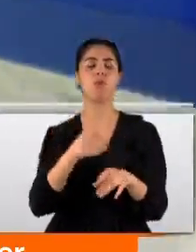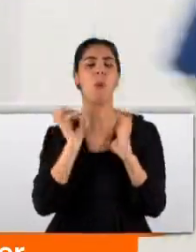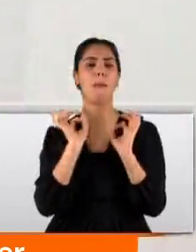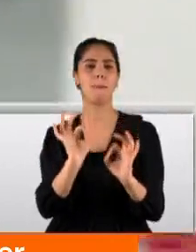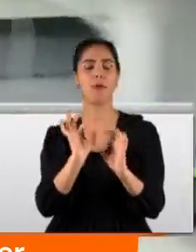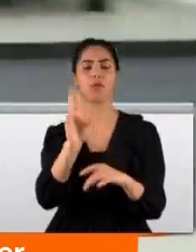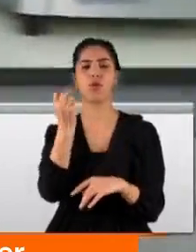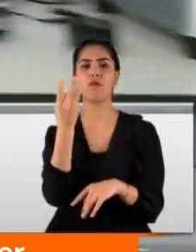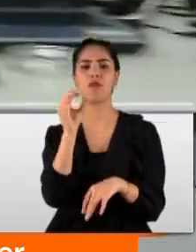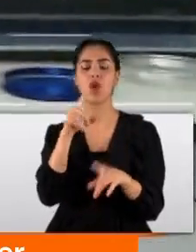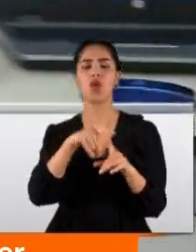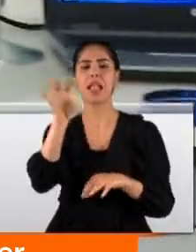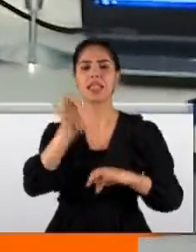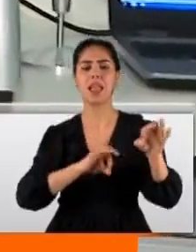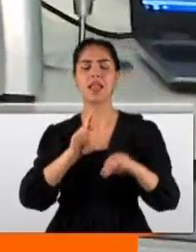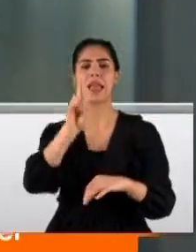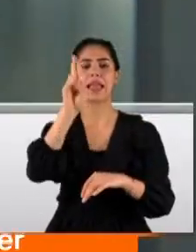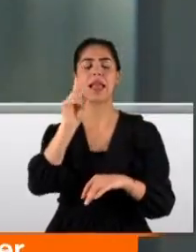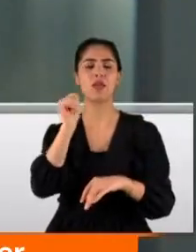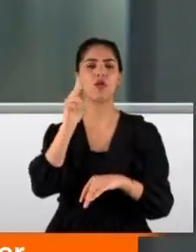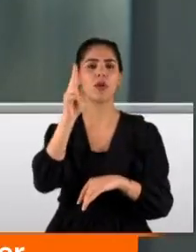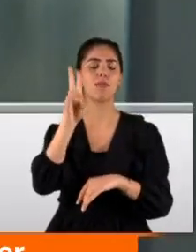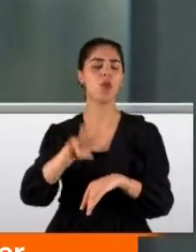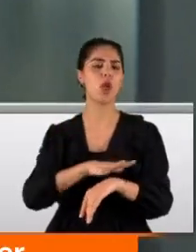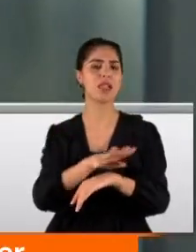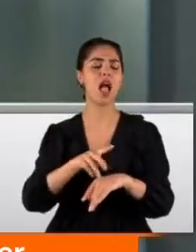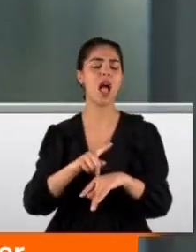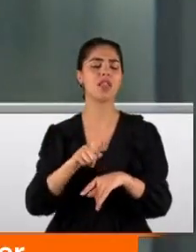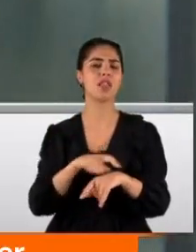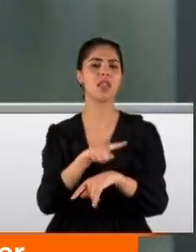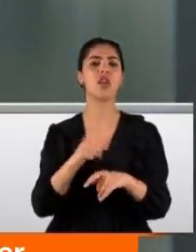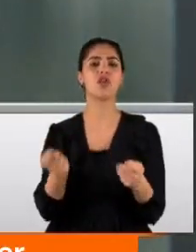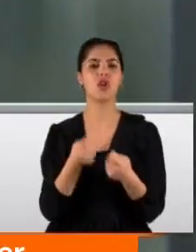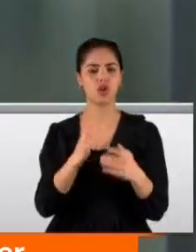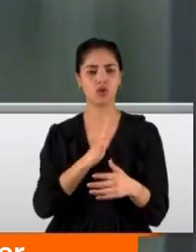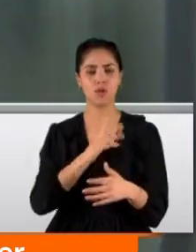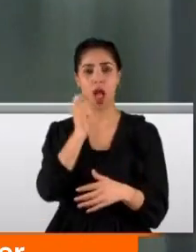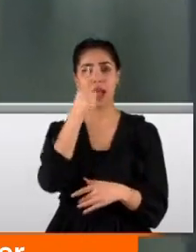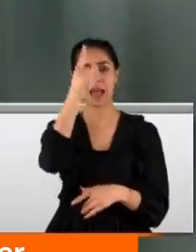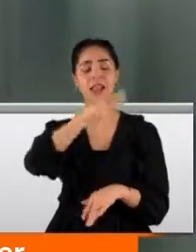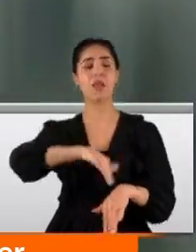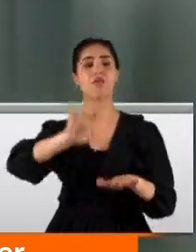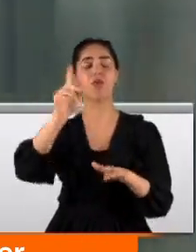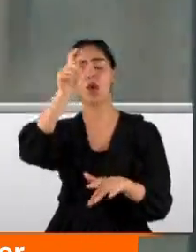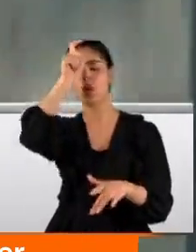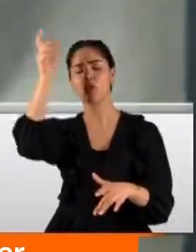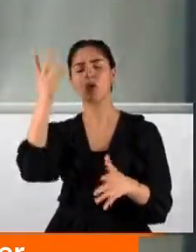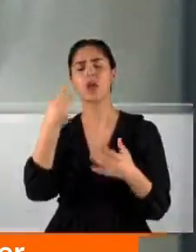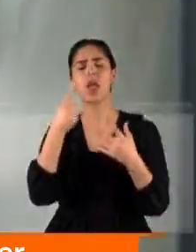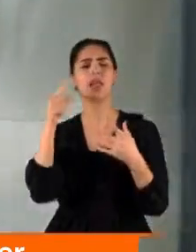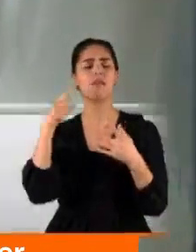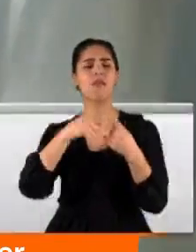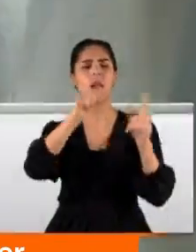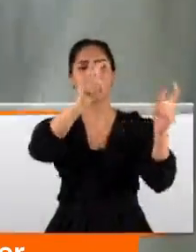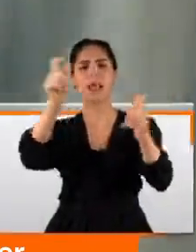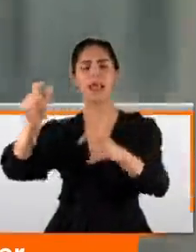Virüs dedektifleri 7/24 iş başında. Yalnızca başkent Ankara değil, yurdun dört bir tarafından gelen şüpheli numuneler